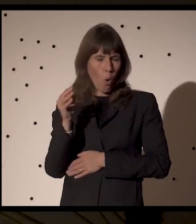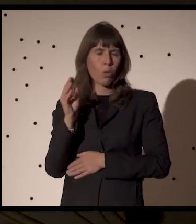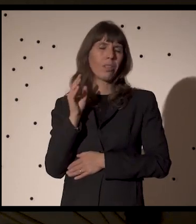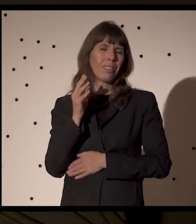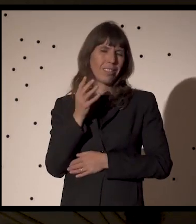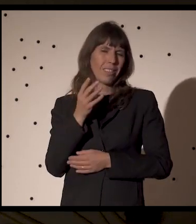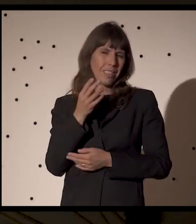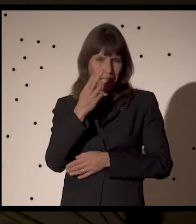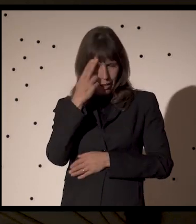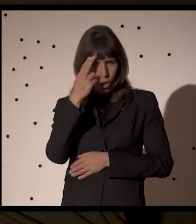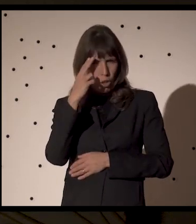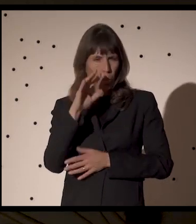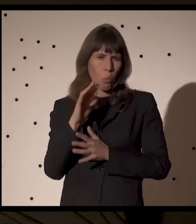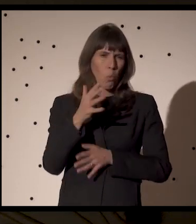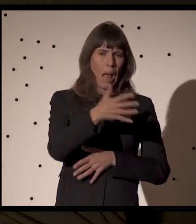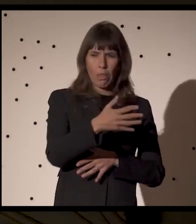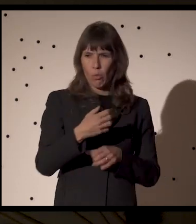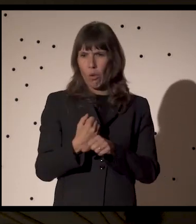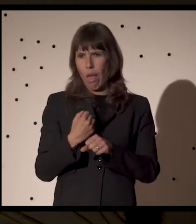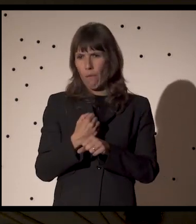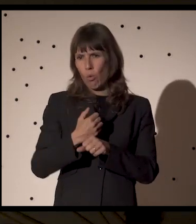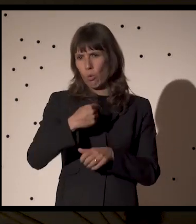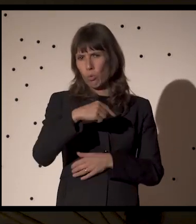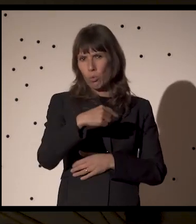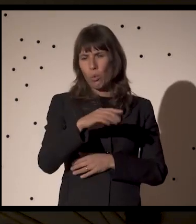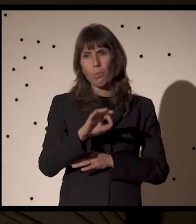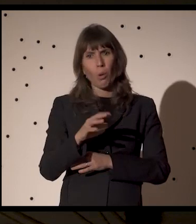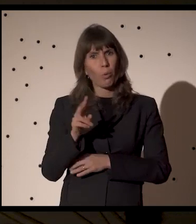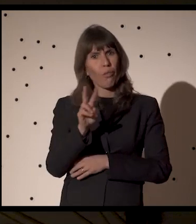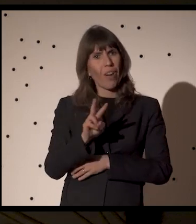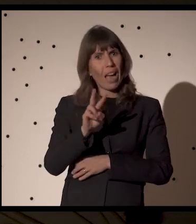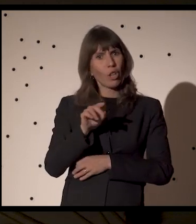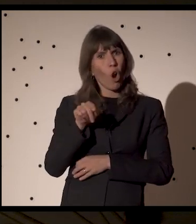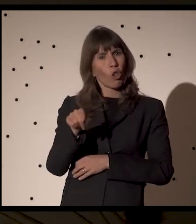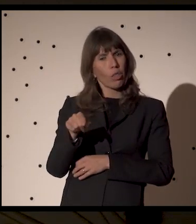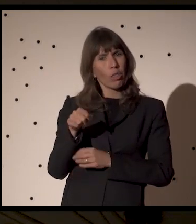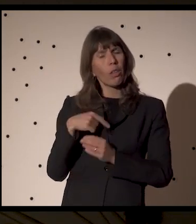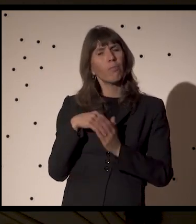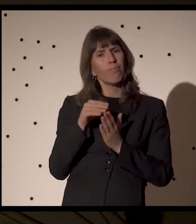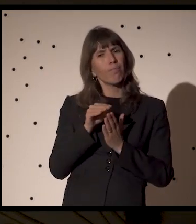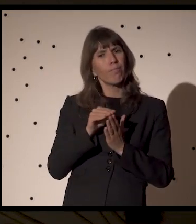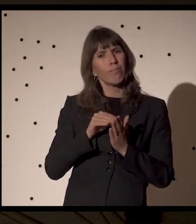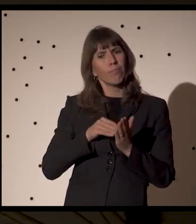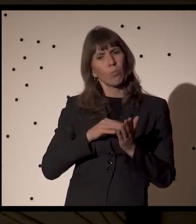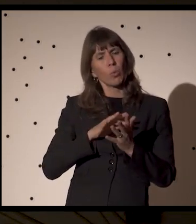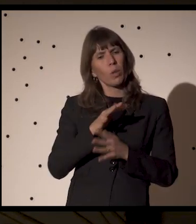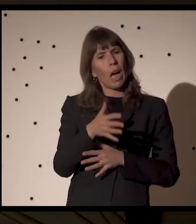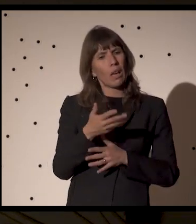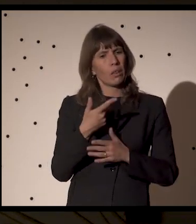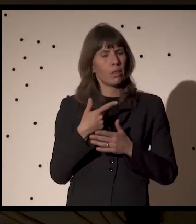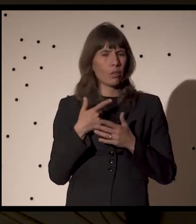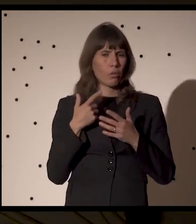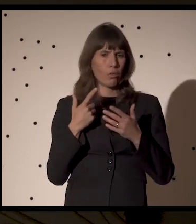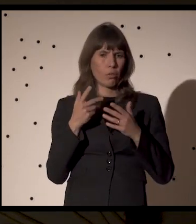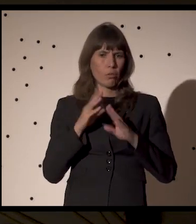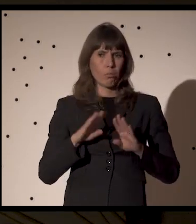importante creazione proprio dalla materia del Vajont con uno spettacolo che è stato epocale nella storia del